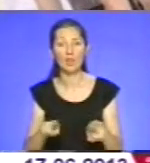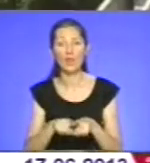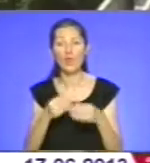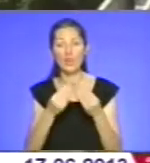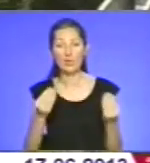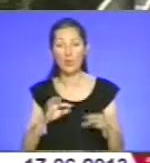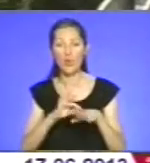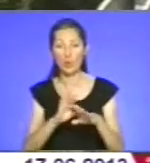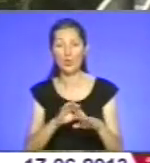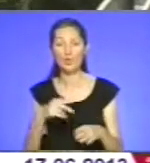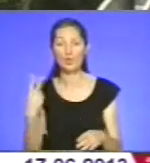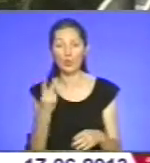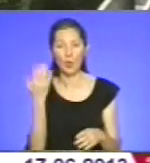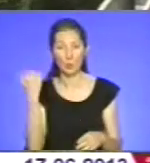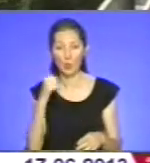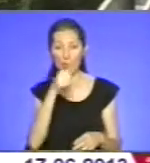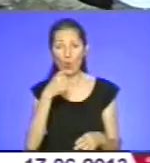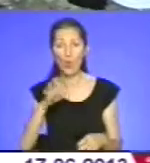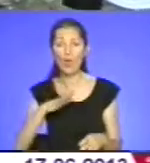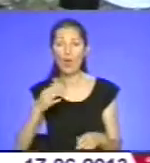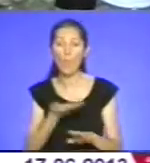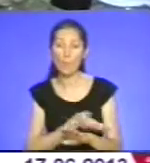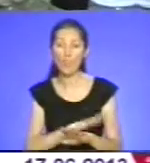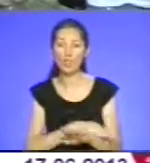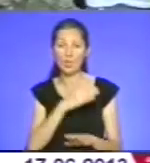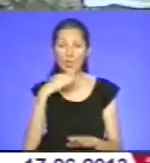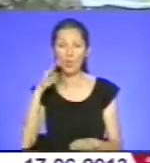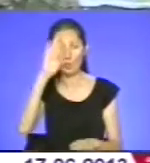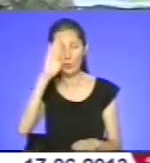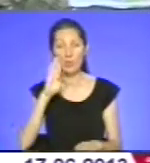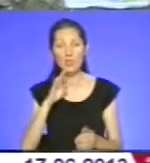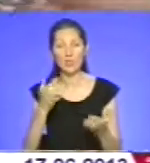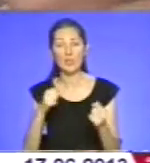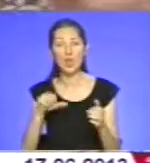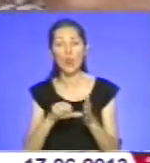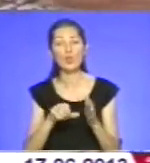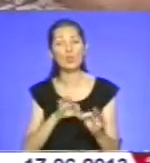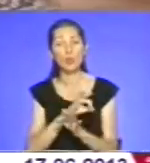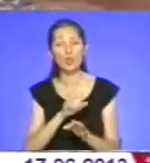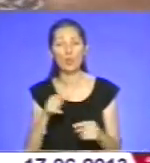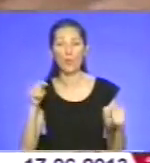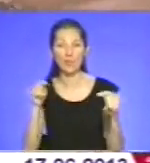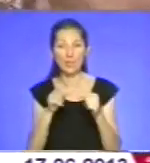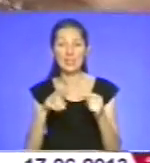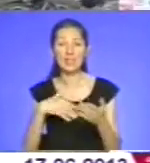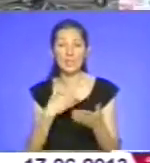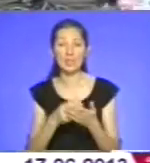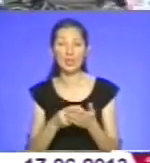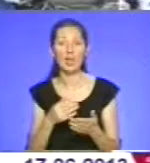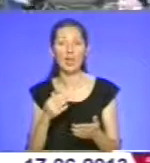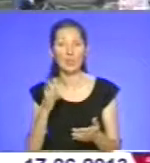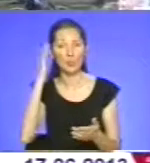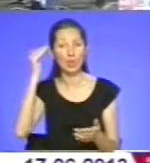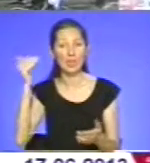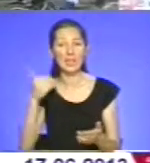Минулого року вона відбувалася у Польщі. Чимало хлопців і дівчат взяли участь в проєкті, щоб визначити своє покликання. Я приїхав